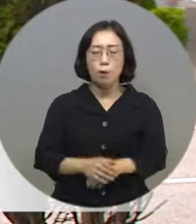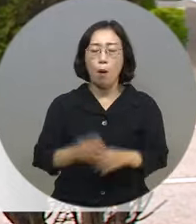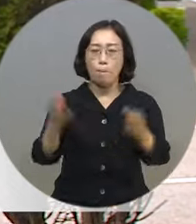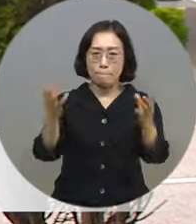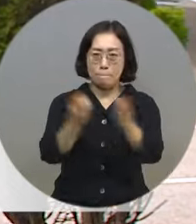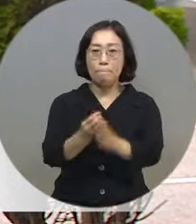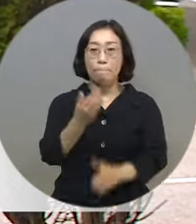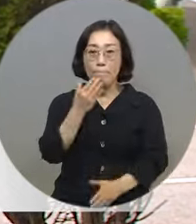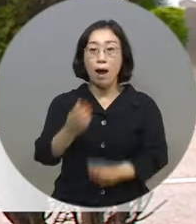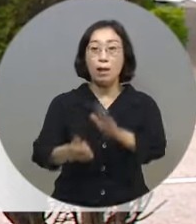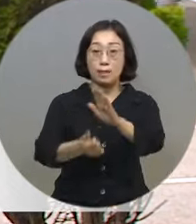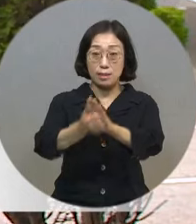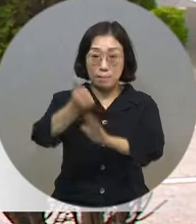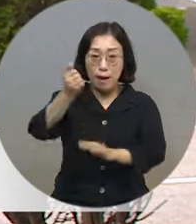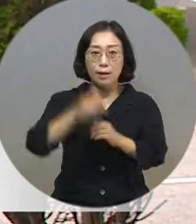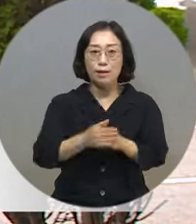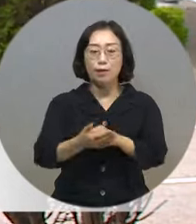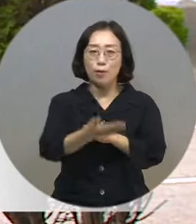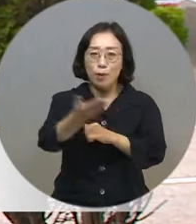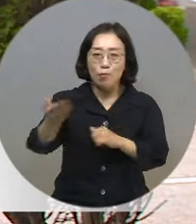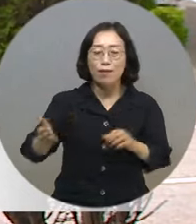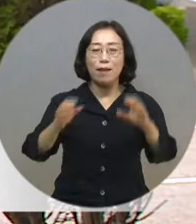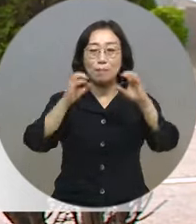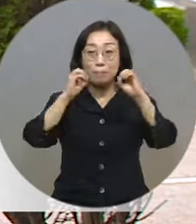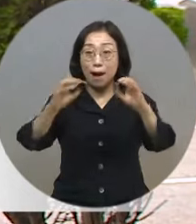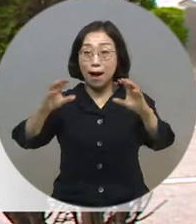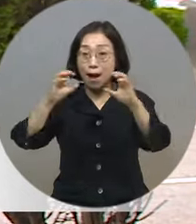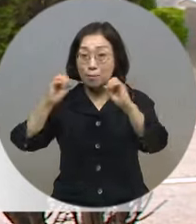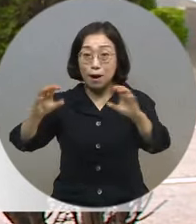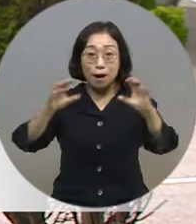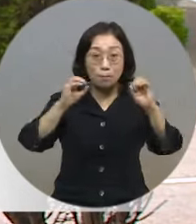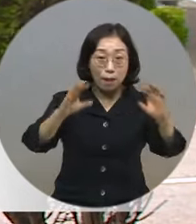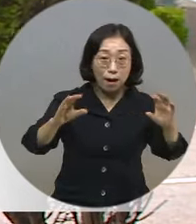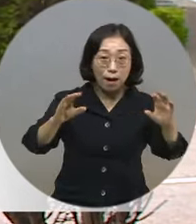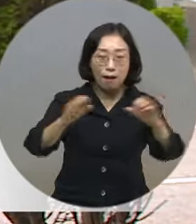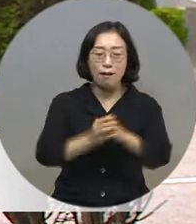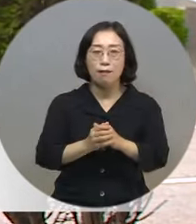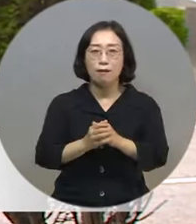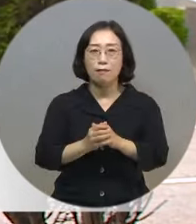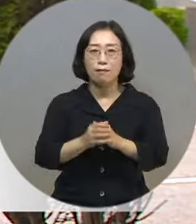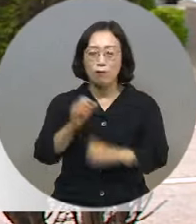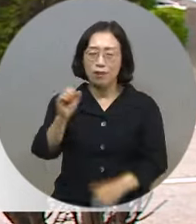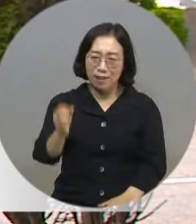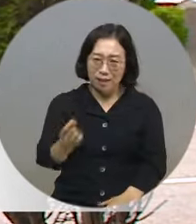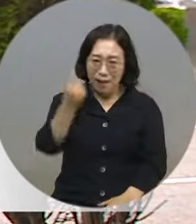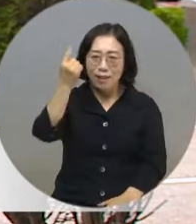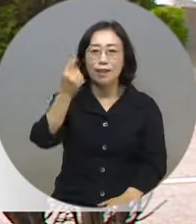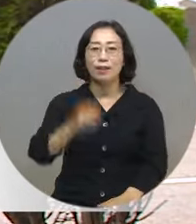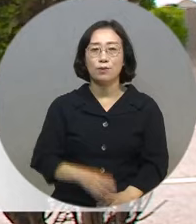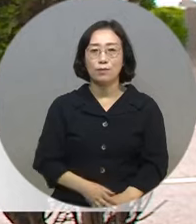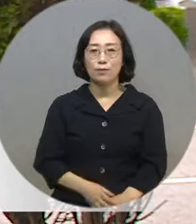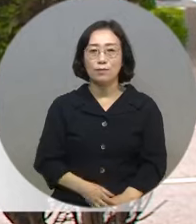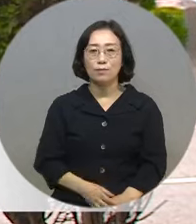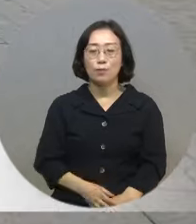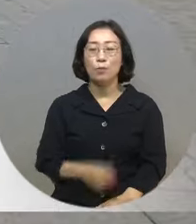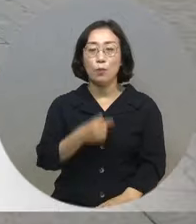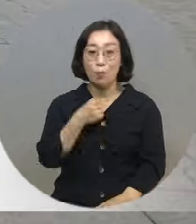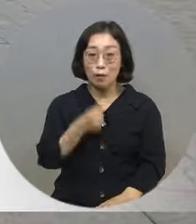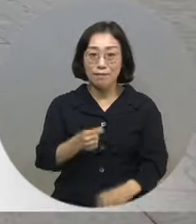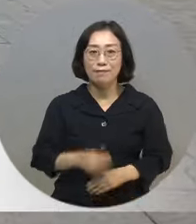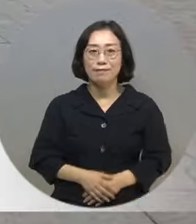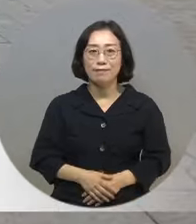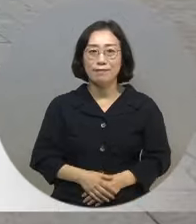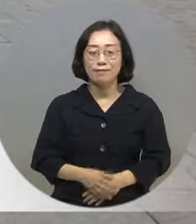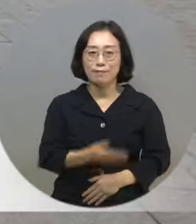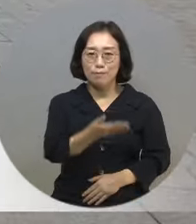있다는 희망을 여러분들한테 전해 줄 수 있는 그러한 계기를 그 계기가 되기를